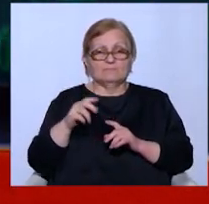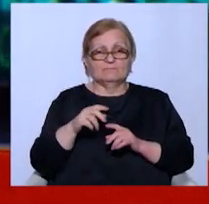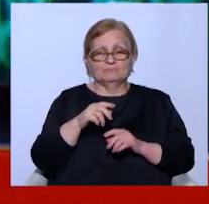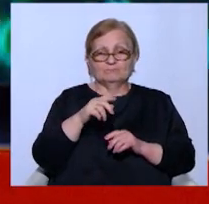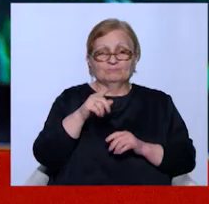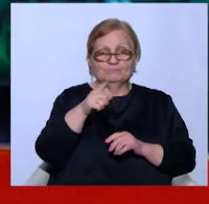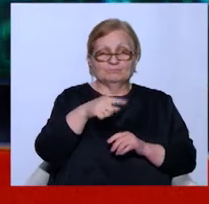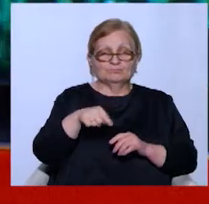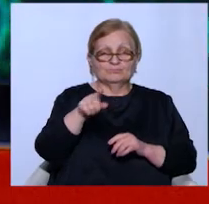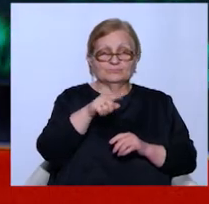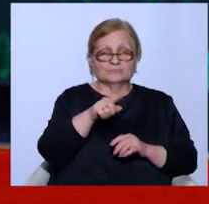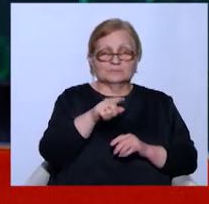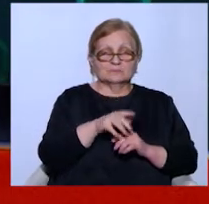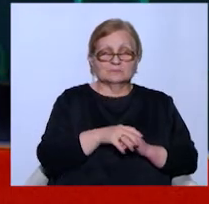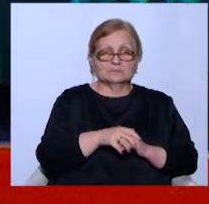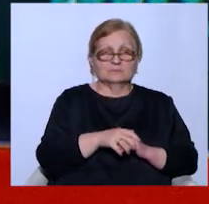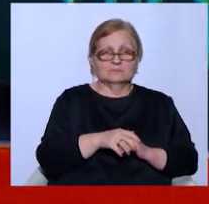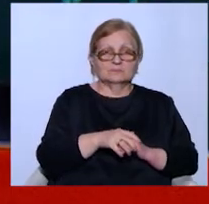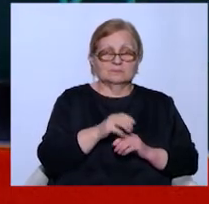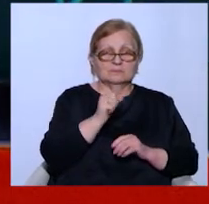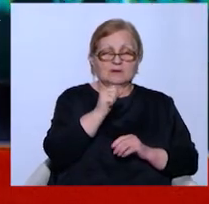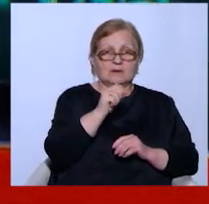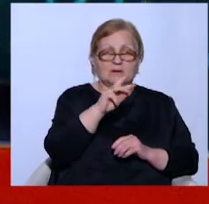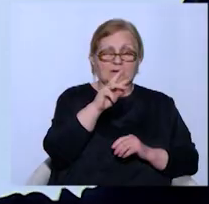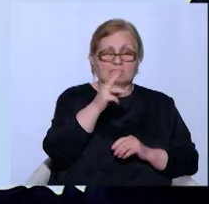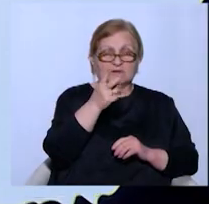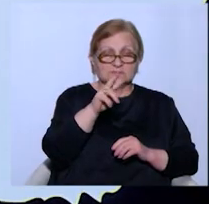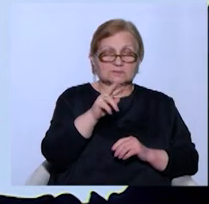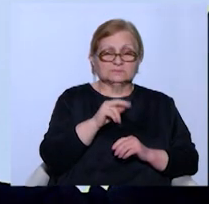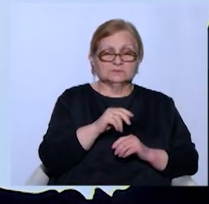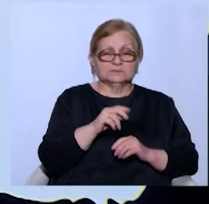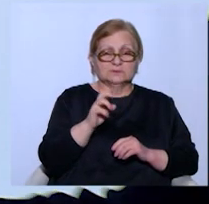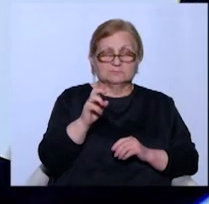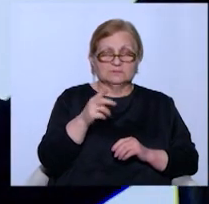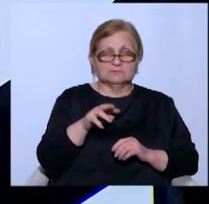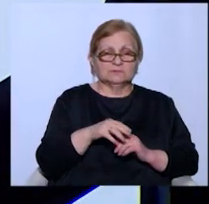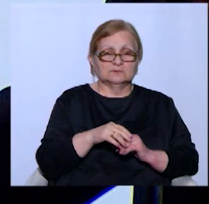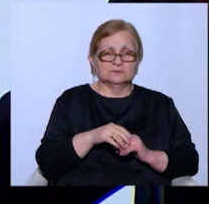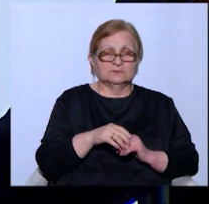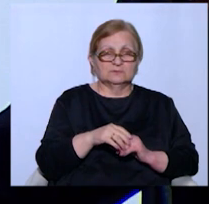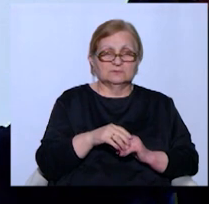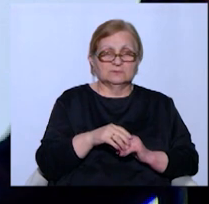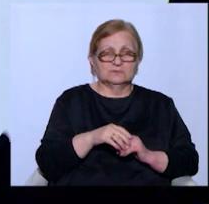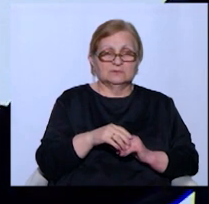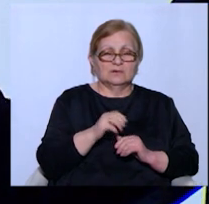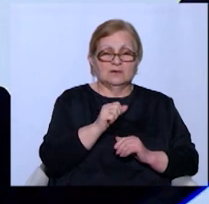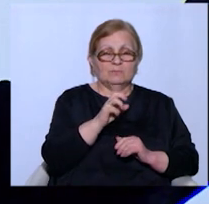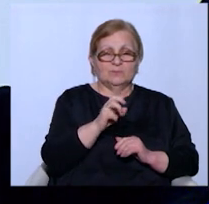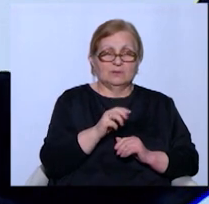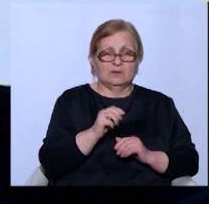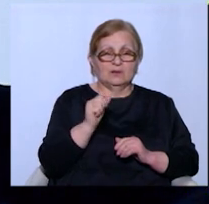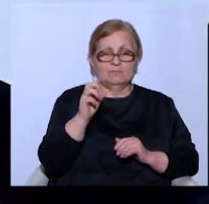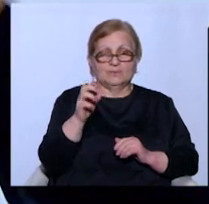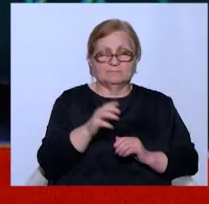ანუ აი ეს რო გავიასროთ არის a კვადრატი b კვადრატი, აქ მაგ ab, აქაც